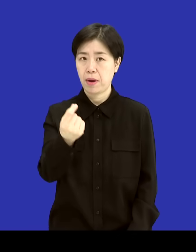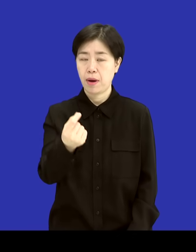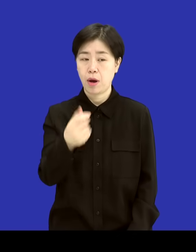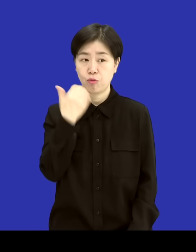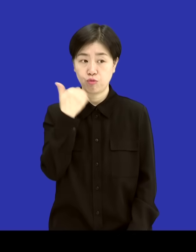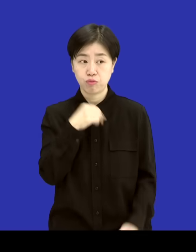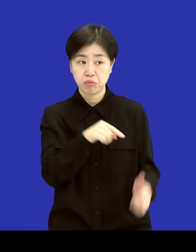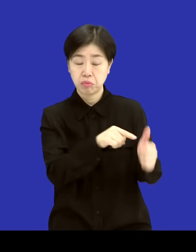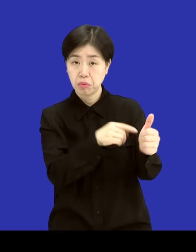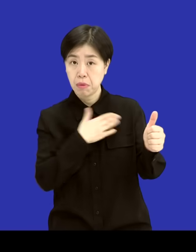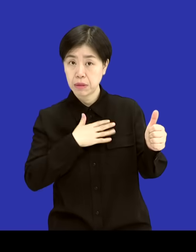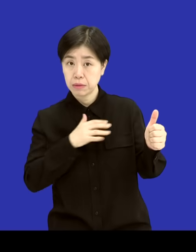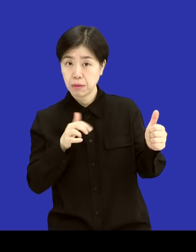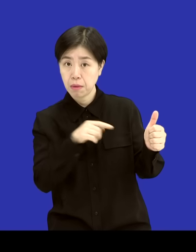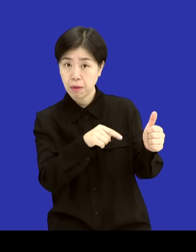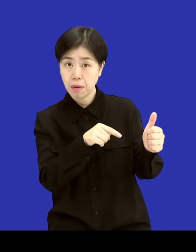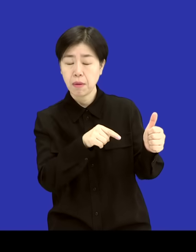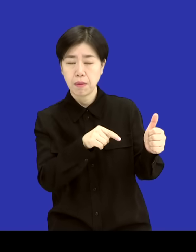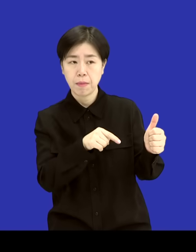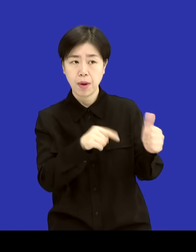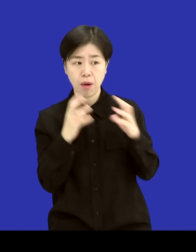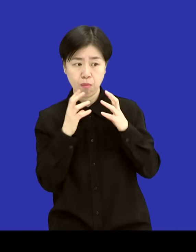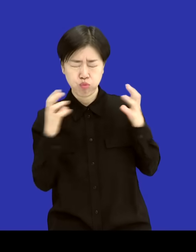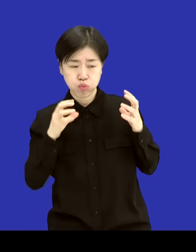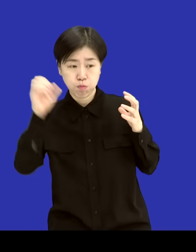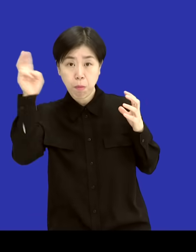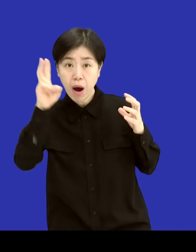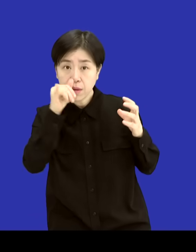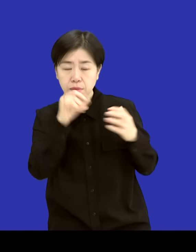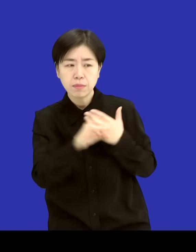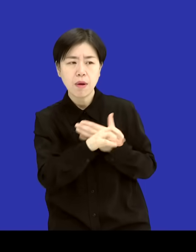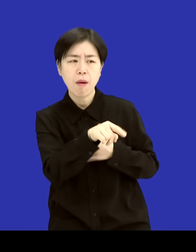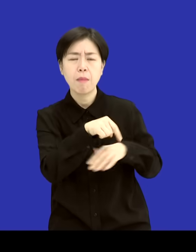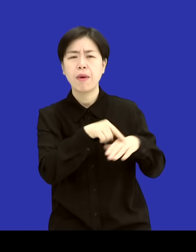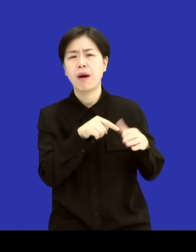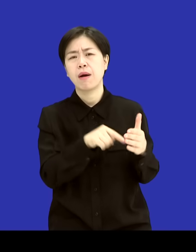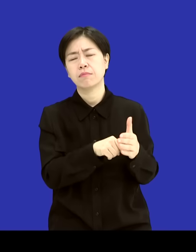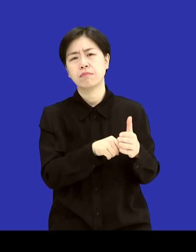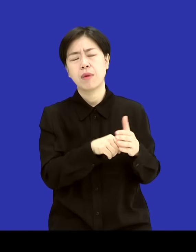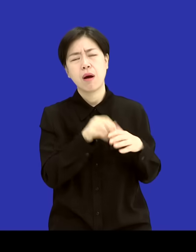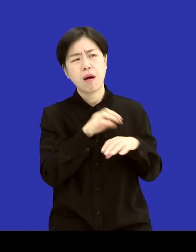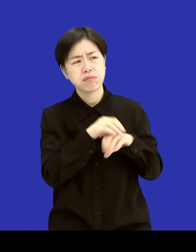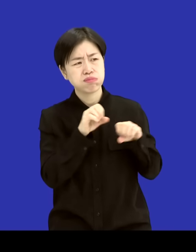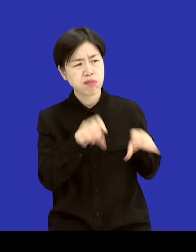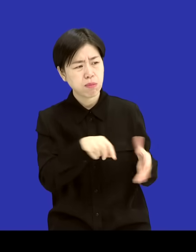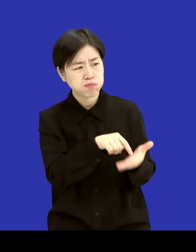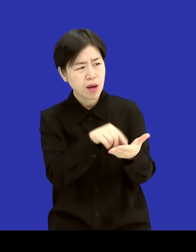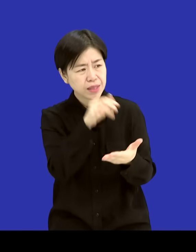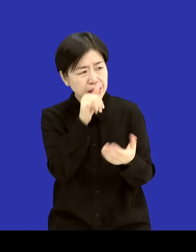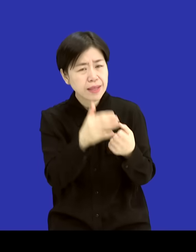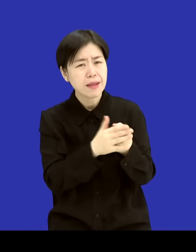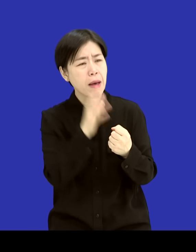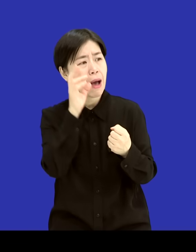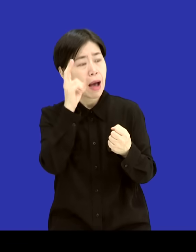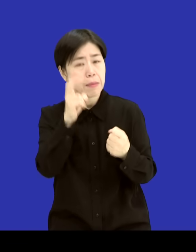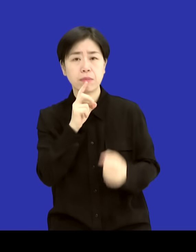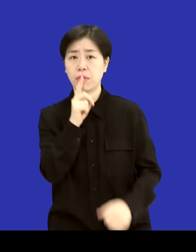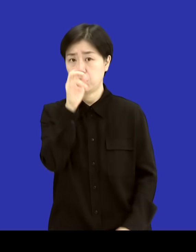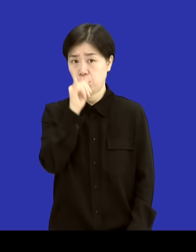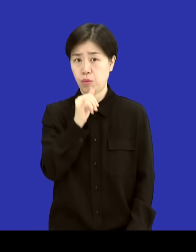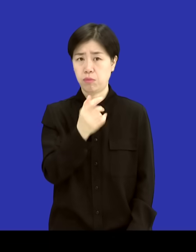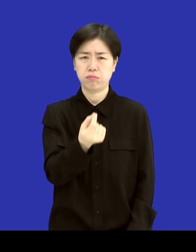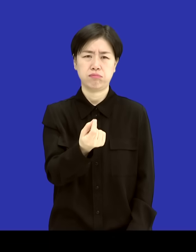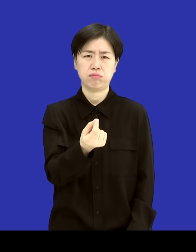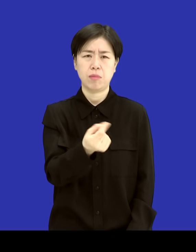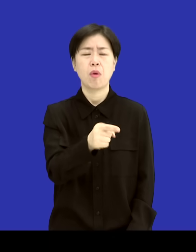분들 보면 그 사람의 마음을 한번 살펴봐라라고 맞아요, 얘기를 맞아요. 많이들 맞아요, 하잖아요. 맞아요. 그래서 얼마나 마음이 힘들었을지가 이 얘기만